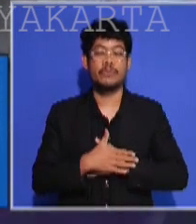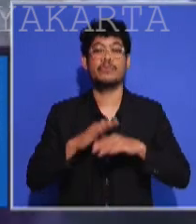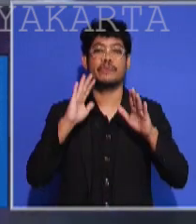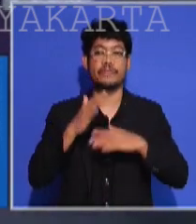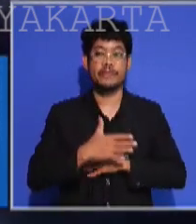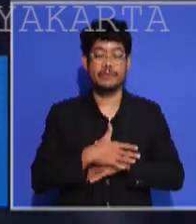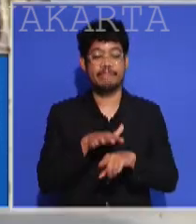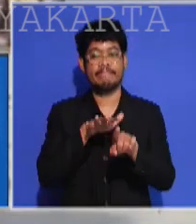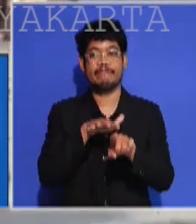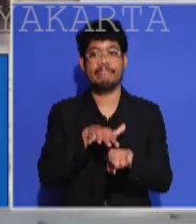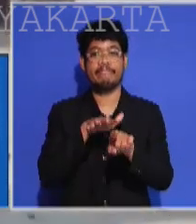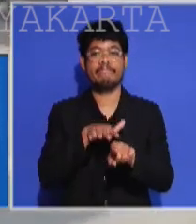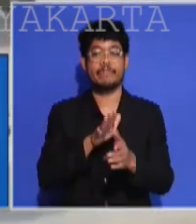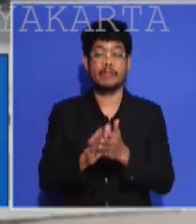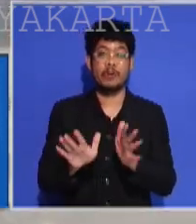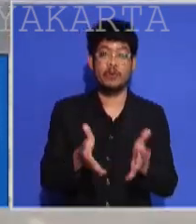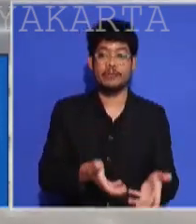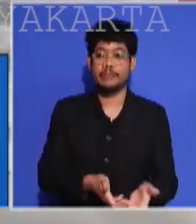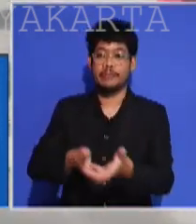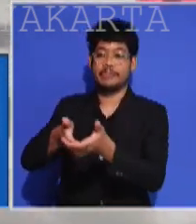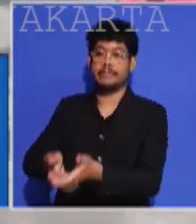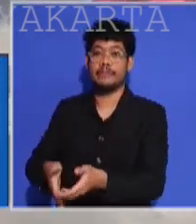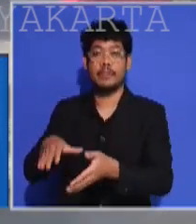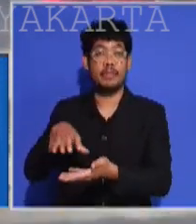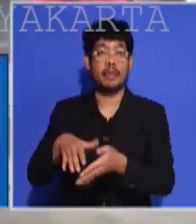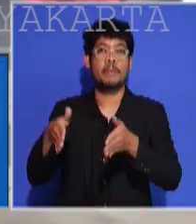jenunsmak Temp pemakan Des